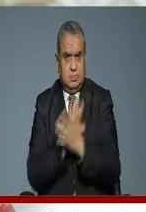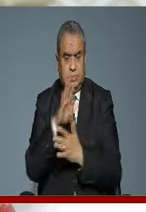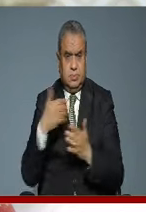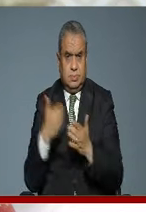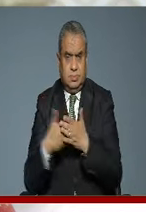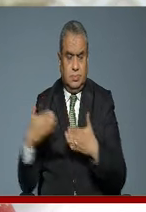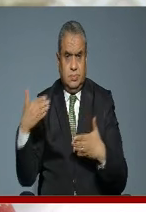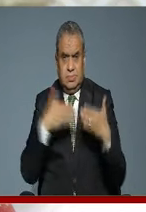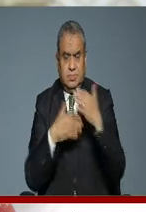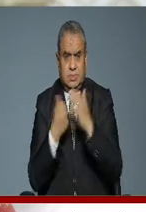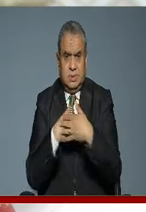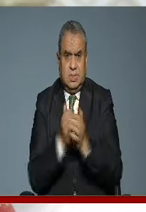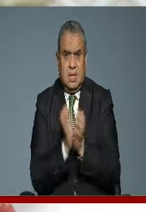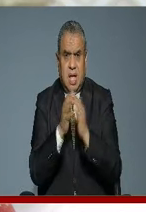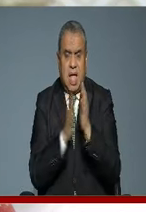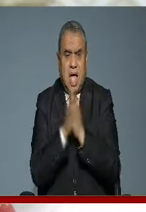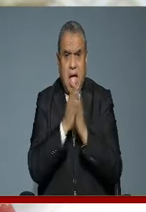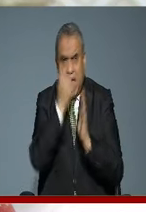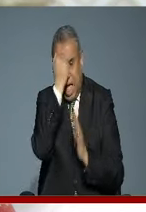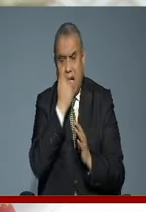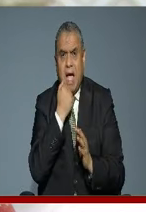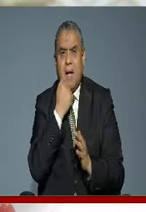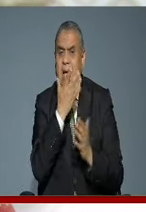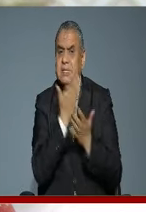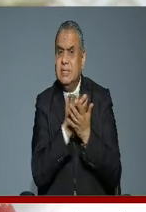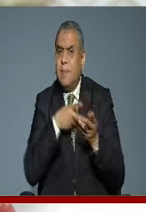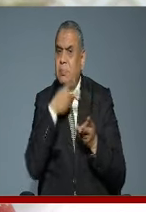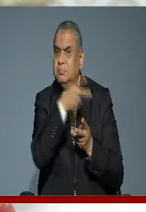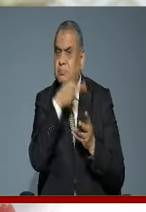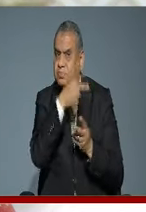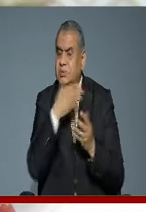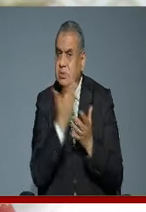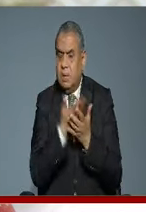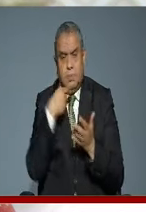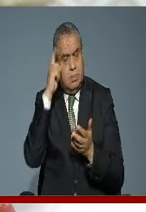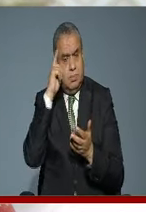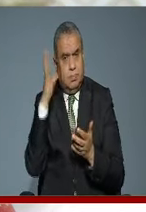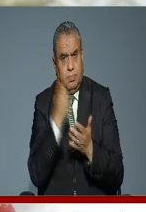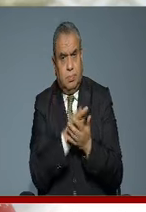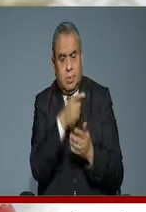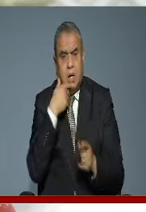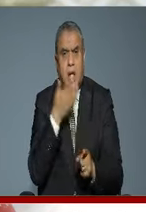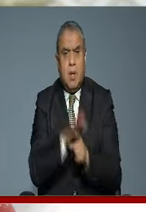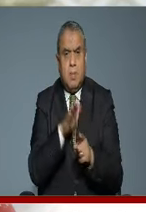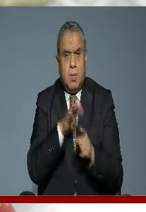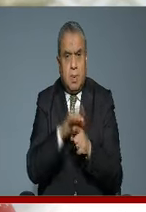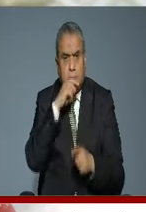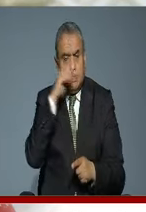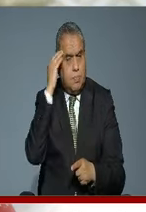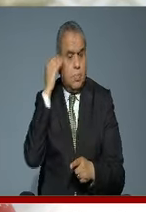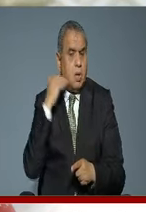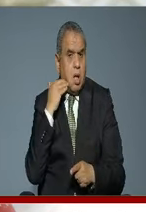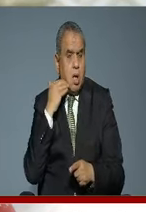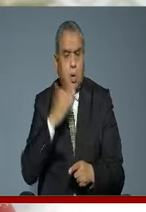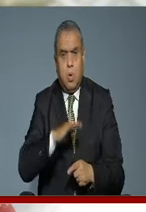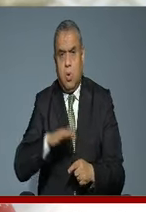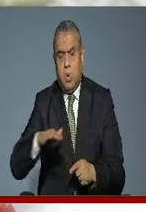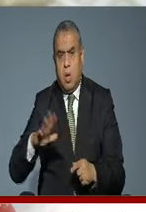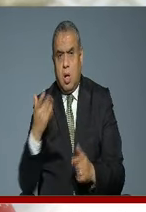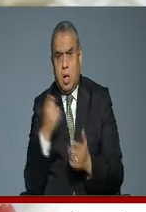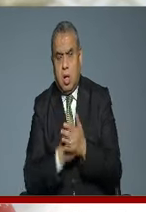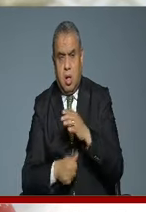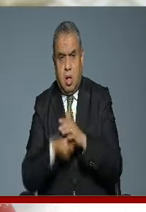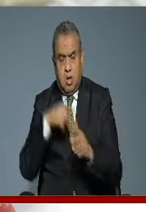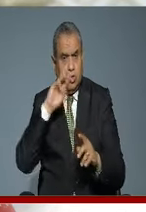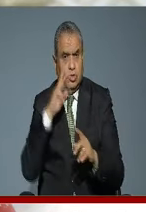لهزم حركة حماس، ولكن للأسف هي تقتل نساء وأطفال، وهو أمر لم سبق لنا أن